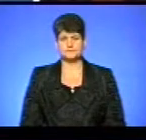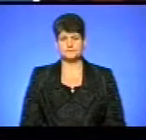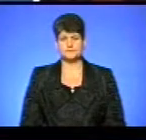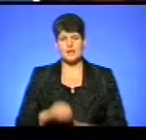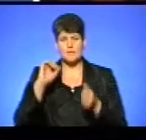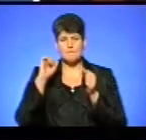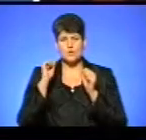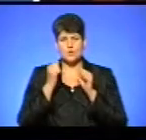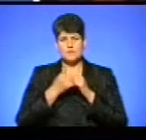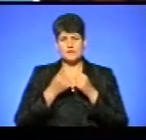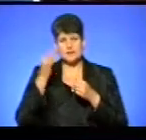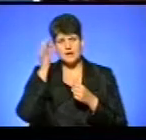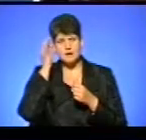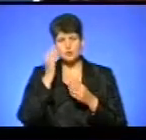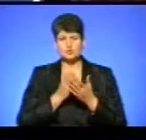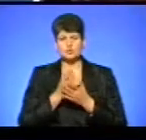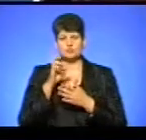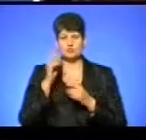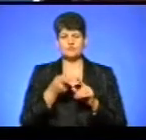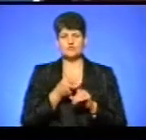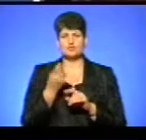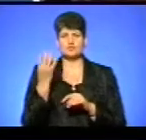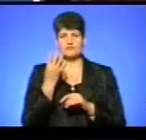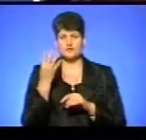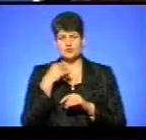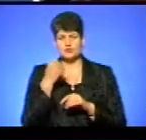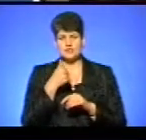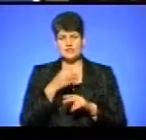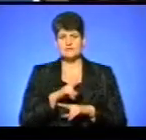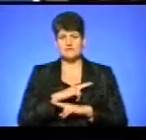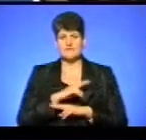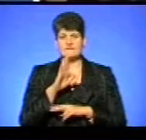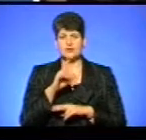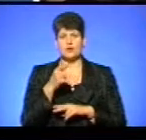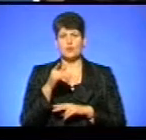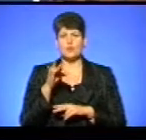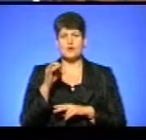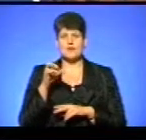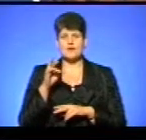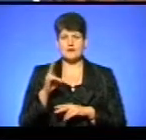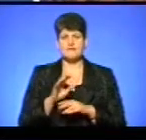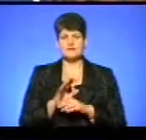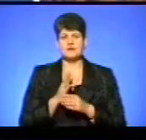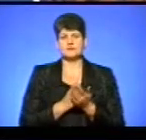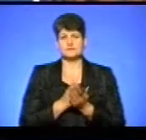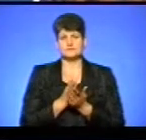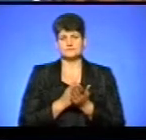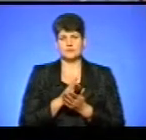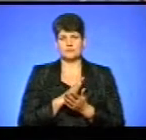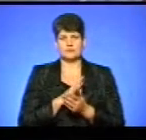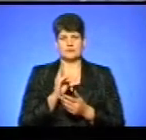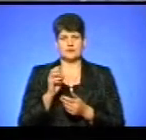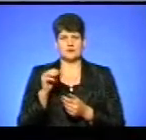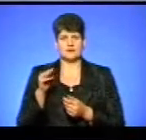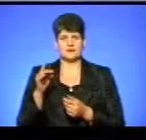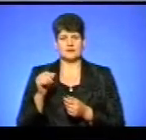Поминальну службу Божу з нагоди 4-ї річниці загибелі добровольця Айдару з Тернополя Віктора Гурняка відправили в архікатедральному соборі. Я